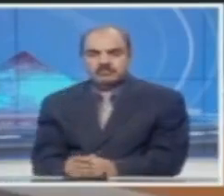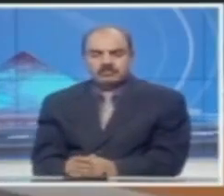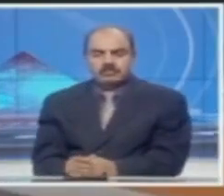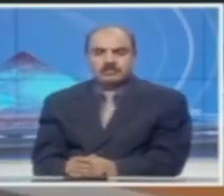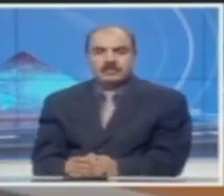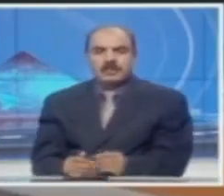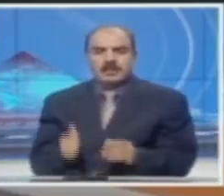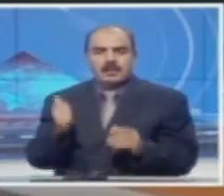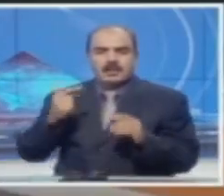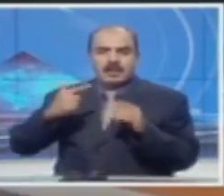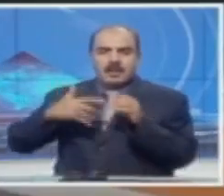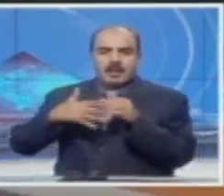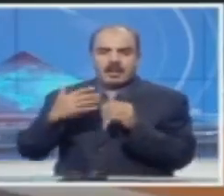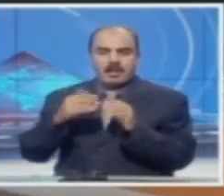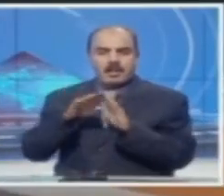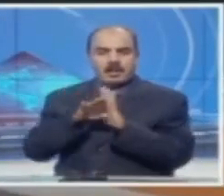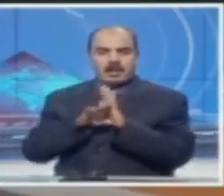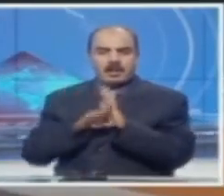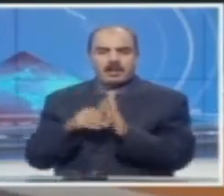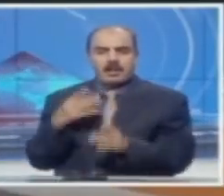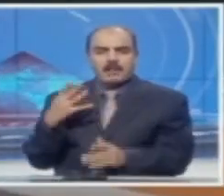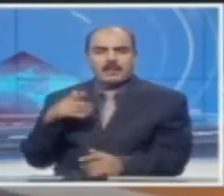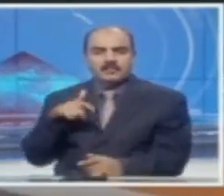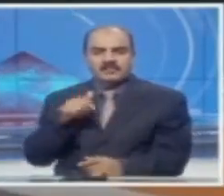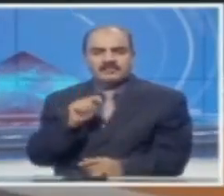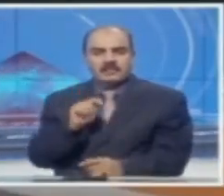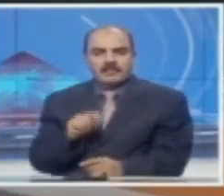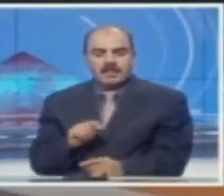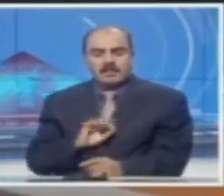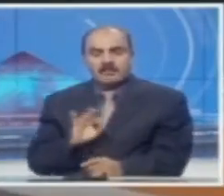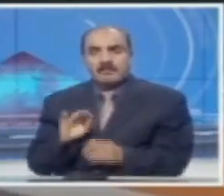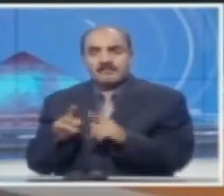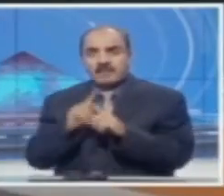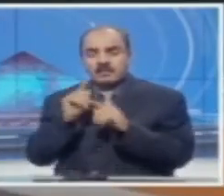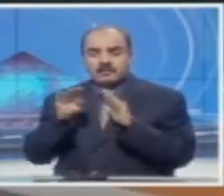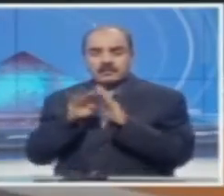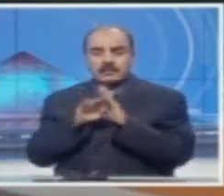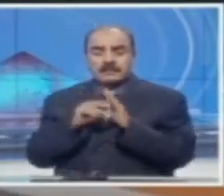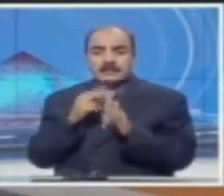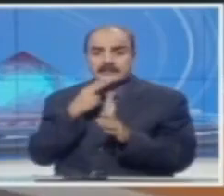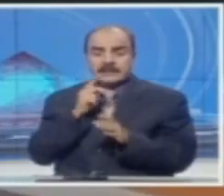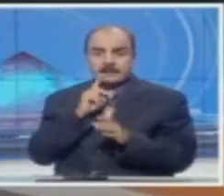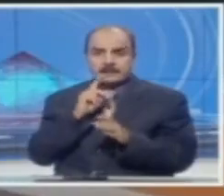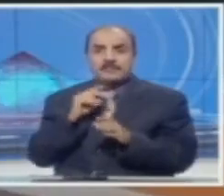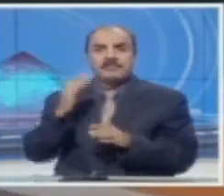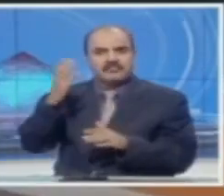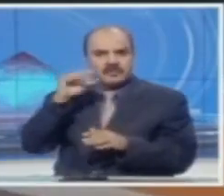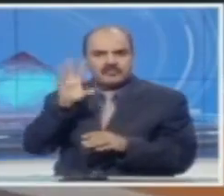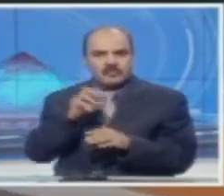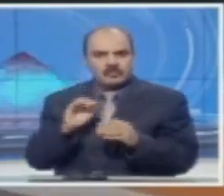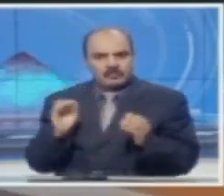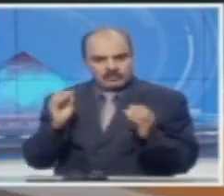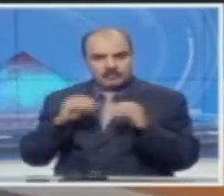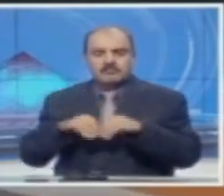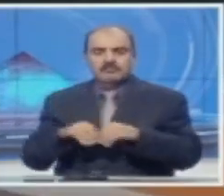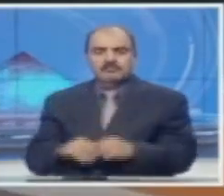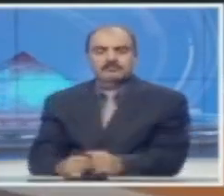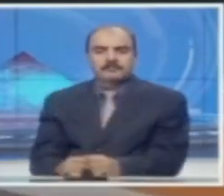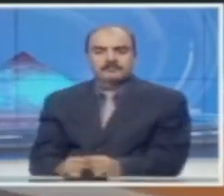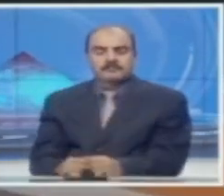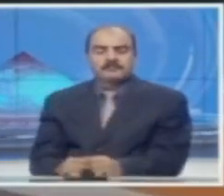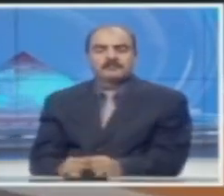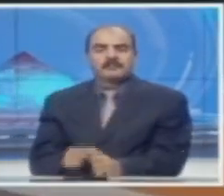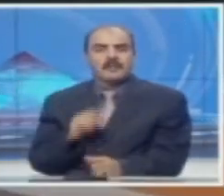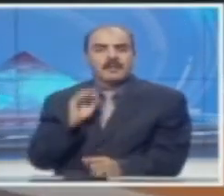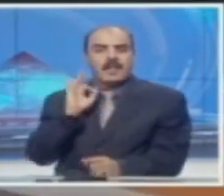بتاعتنا شكلت أكتر من 60% أو 64% من معايير تيموس، وبالتالي الاثنين ابتدوا يكملوا بعض. المعايير